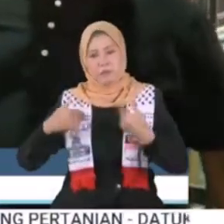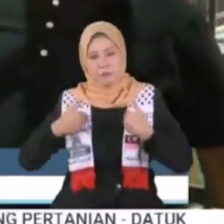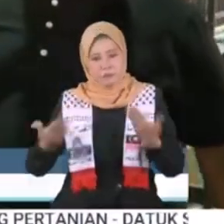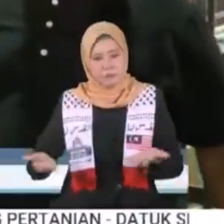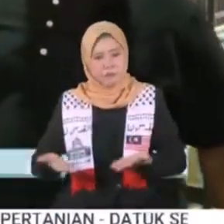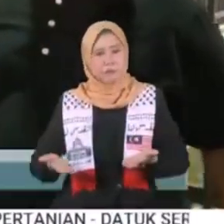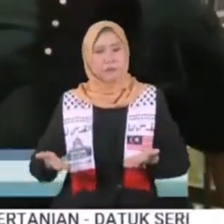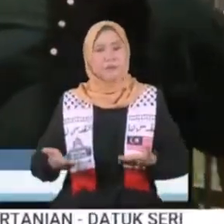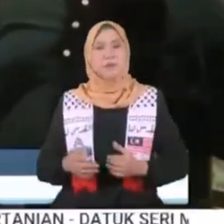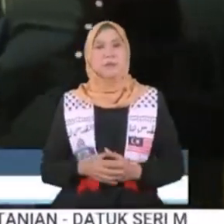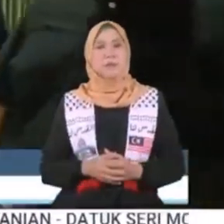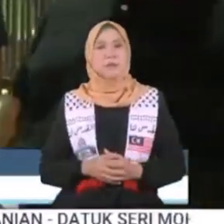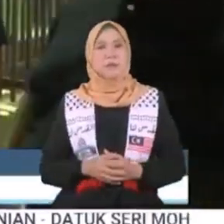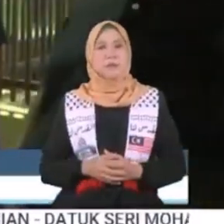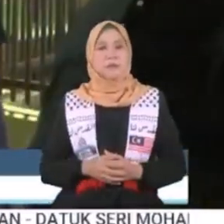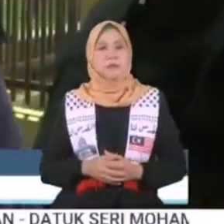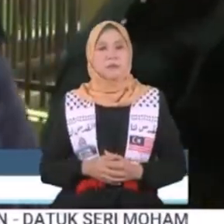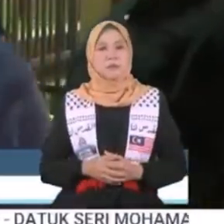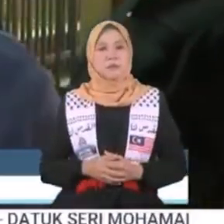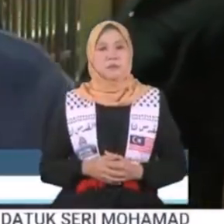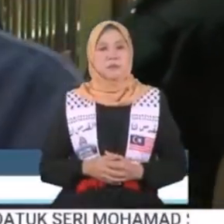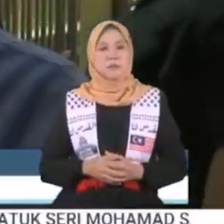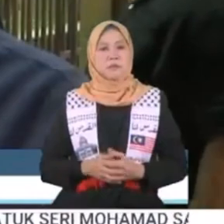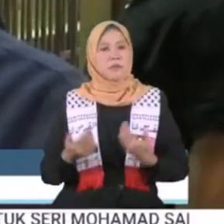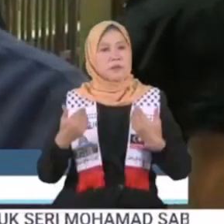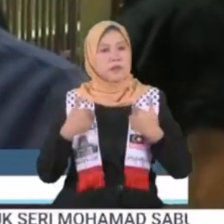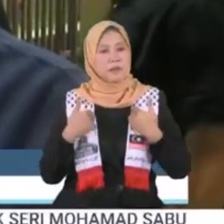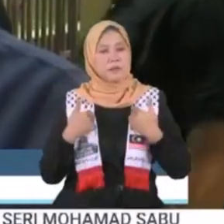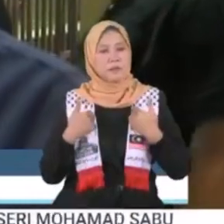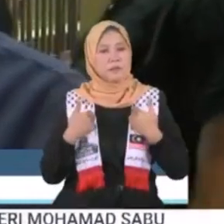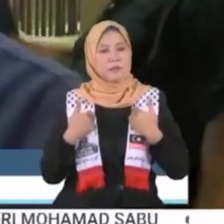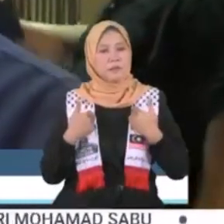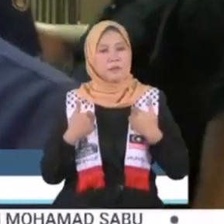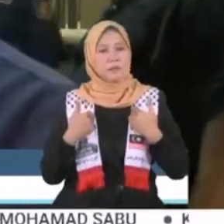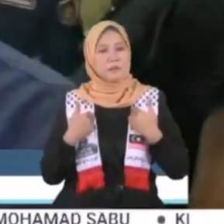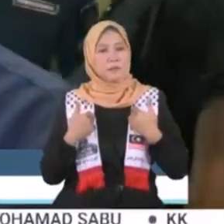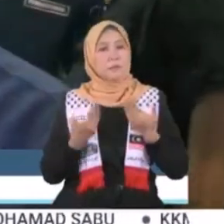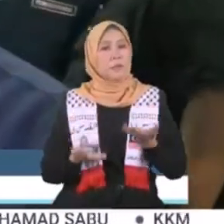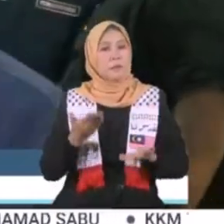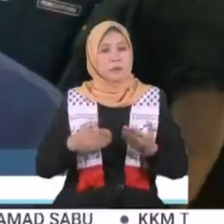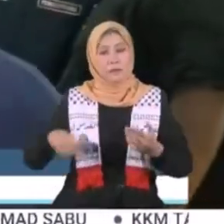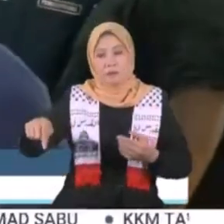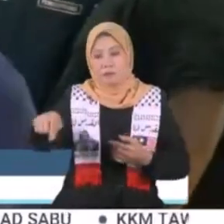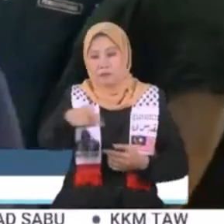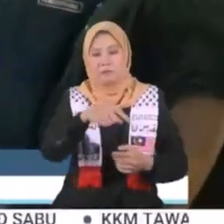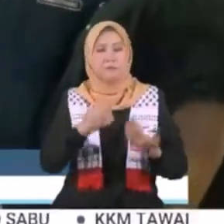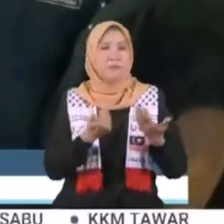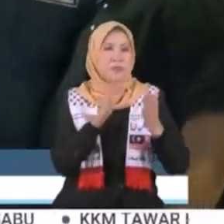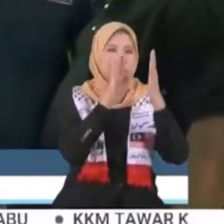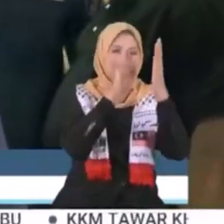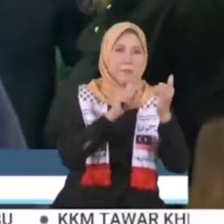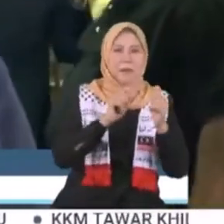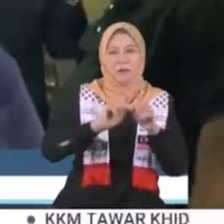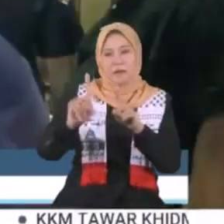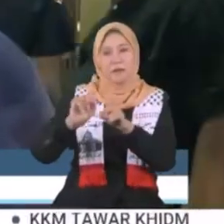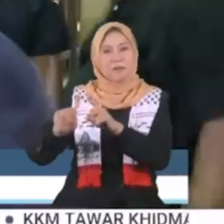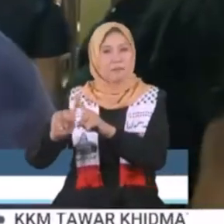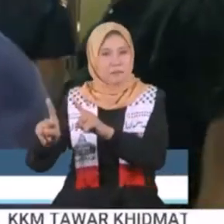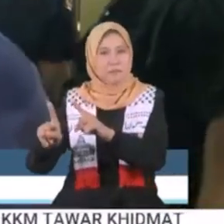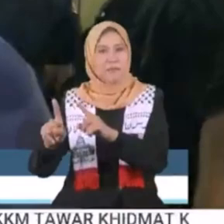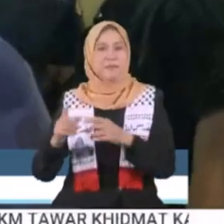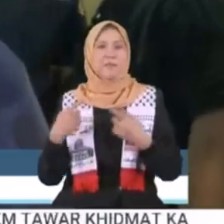ada di sini dan itu sebahagian mereka ada yangin mungkin harapan dia lebih lain Jadi kita